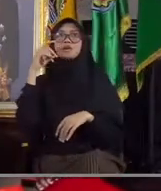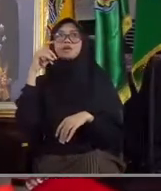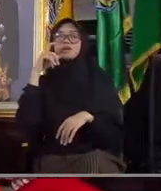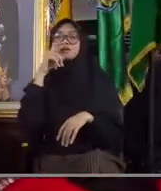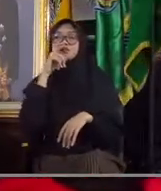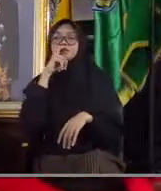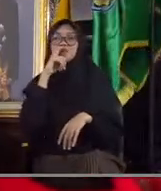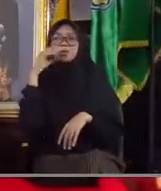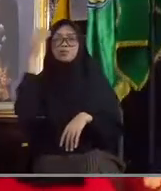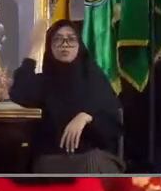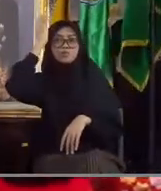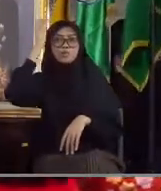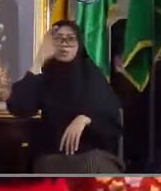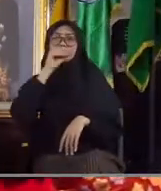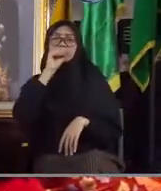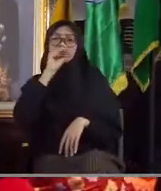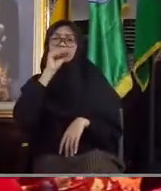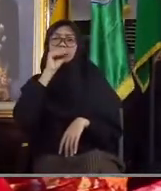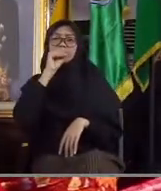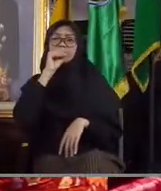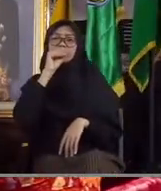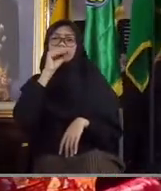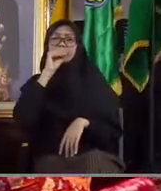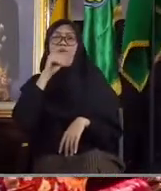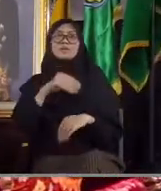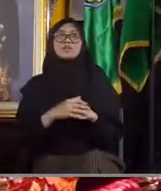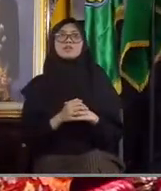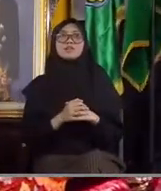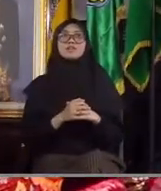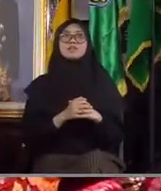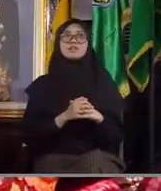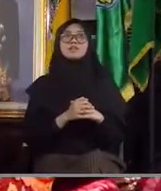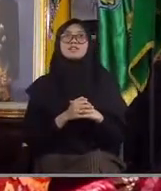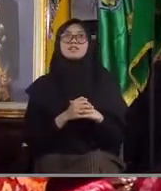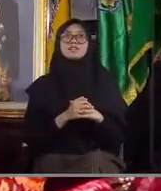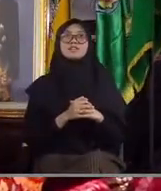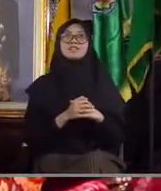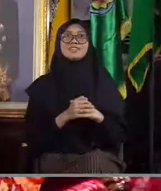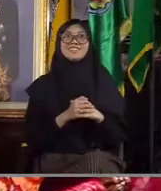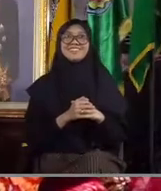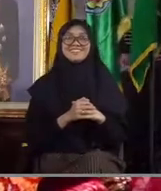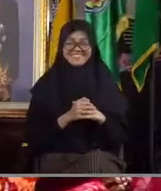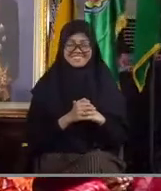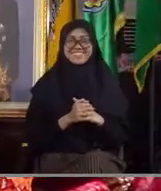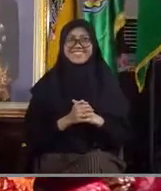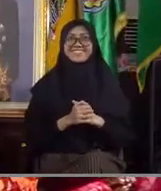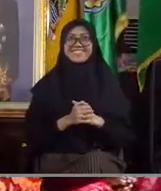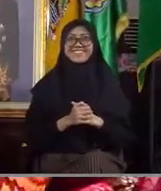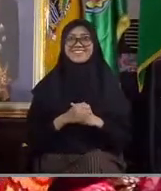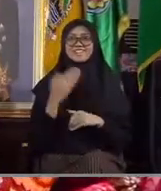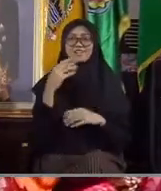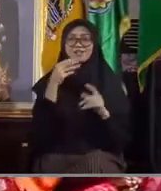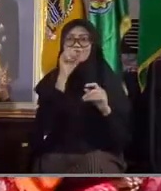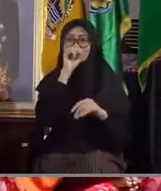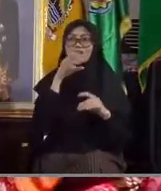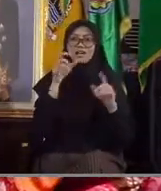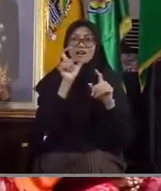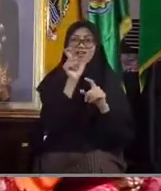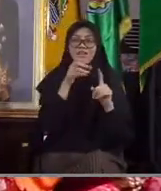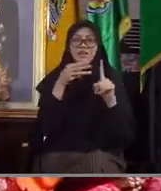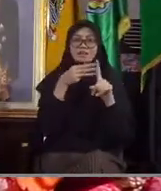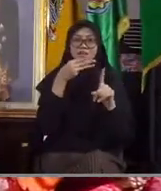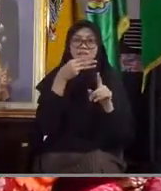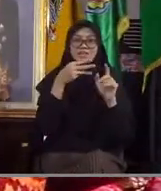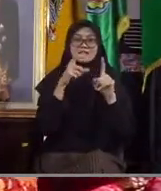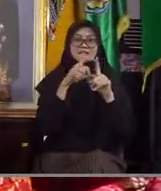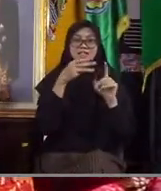ngomong mendendeng. Karena itu gak ada isyarat ya Pak. Mendendeng ini apa? Ya ini tadi agak bingung-bingung gitu ya Mbak ya. Ya tapi ternyata maksudnya